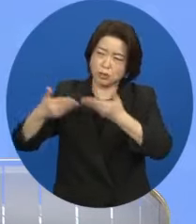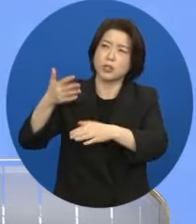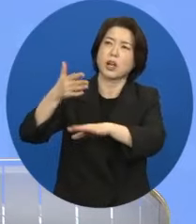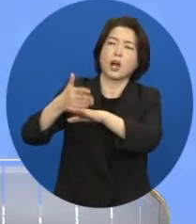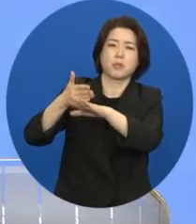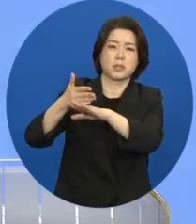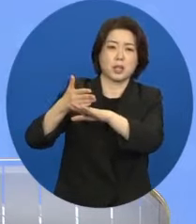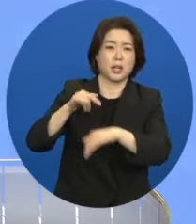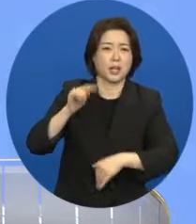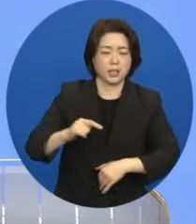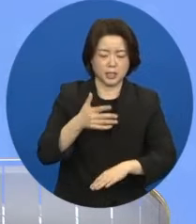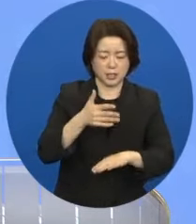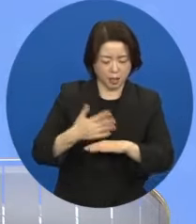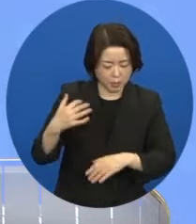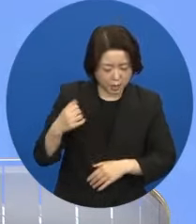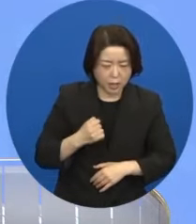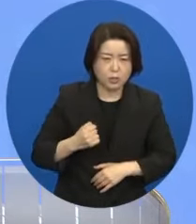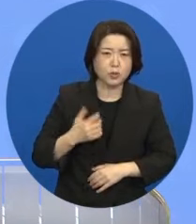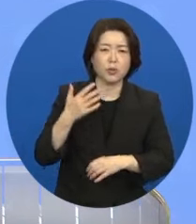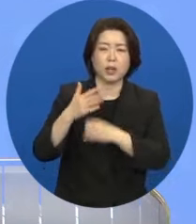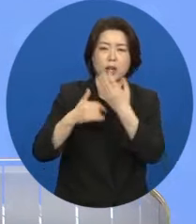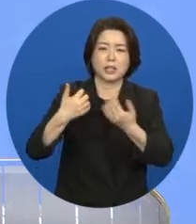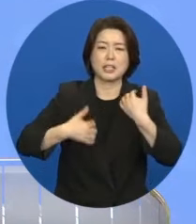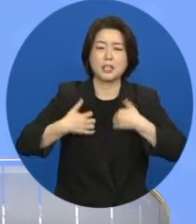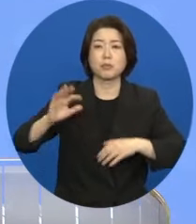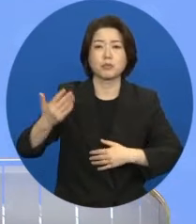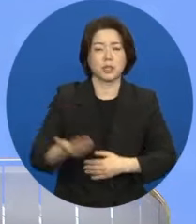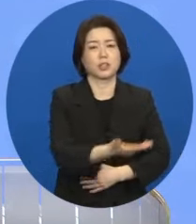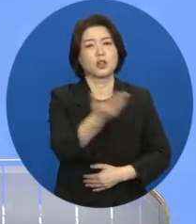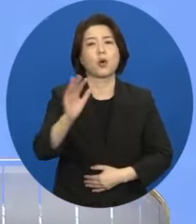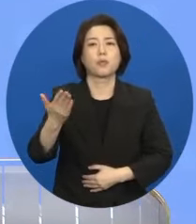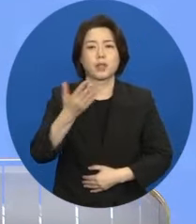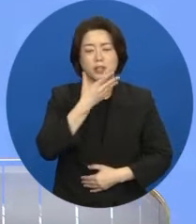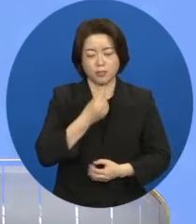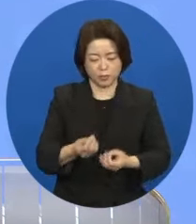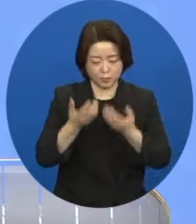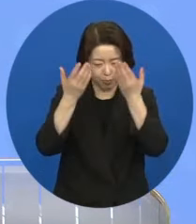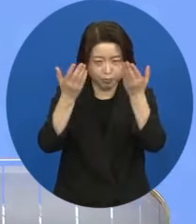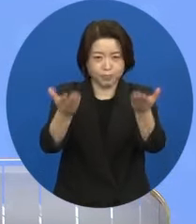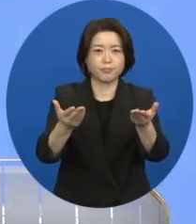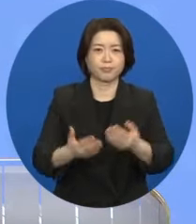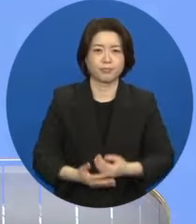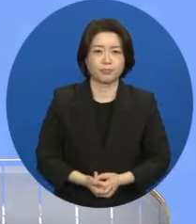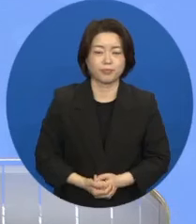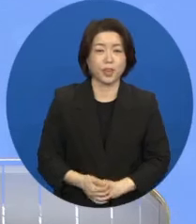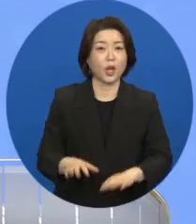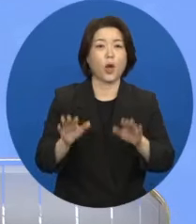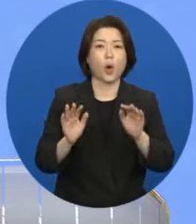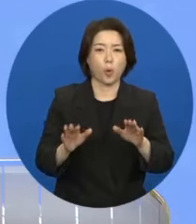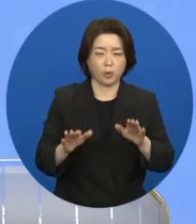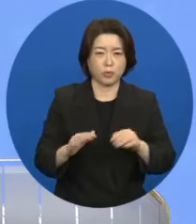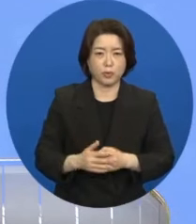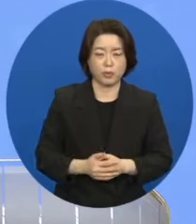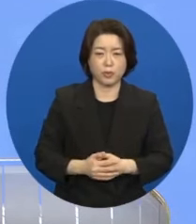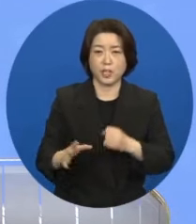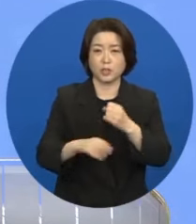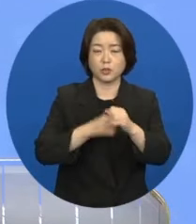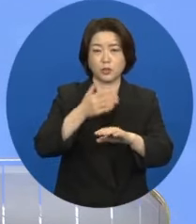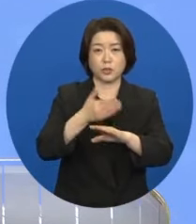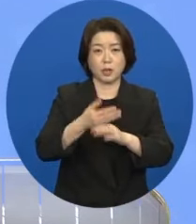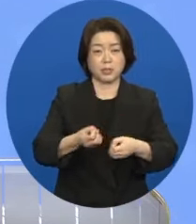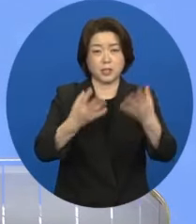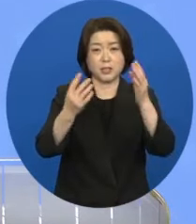감사합니다이 감사로 하나님께 기쁨이 되어지는 여러분들이 되시기를 축복합니다 아멘 오늘 우리 출수 감사절을